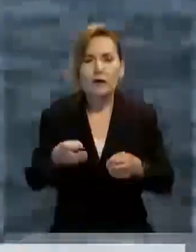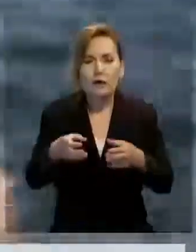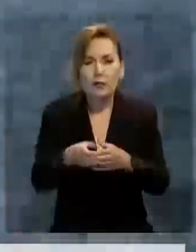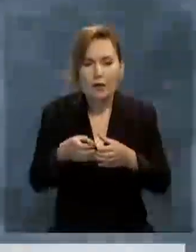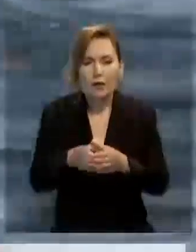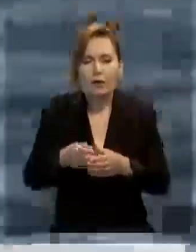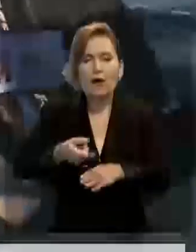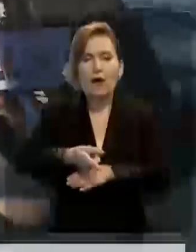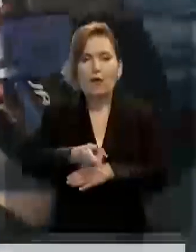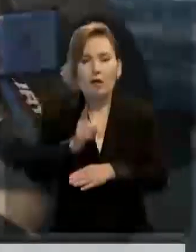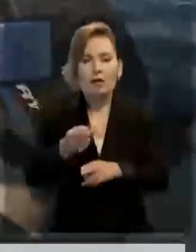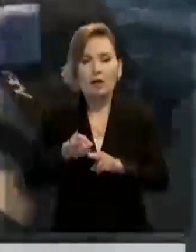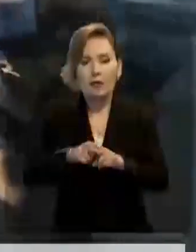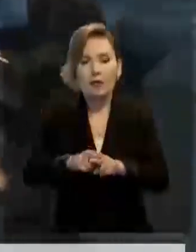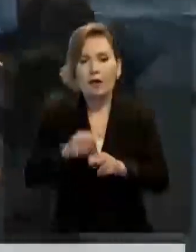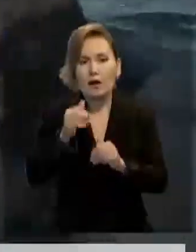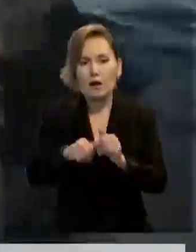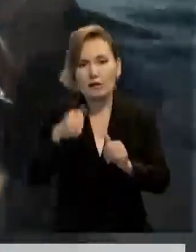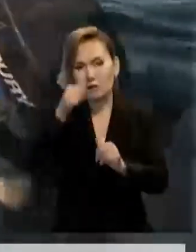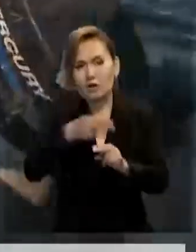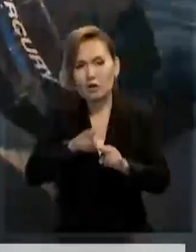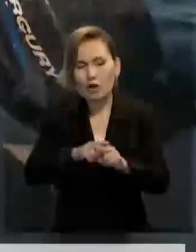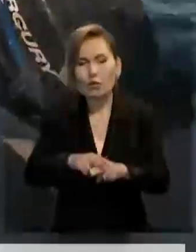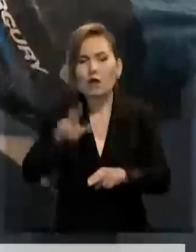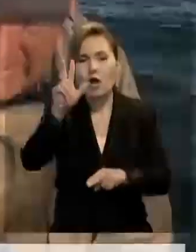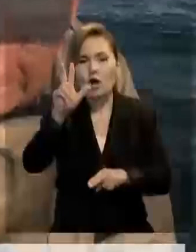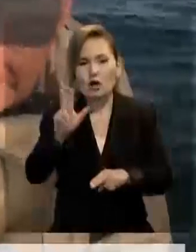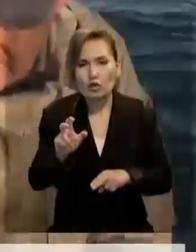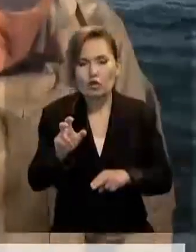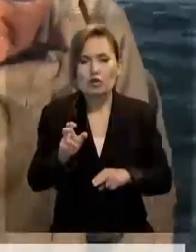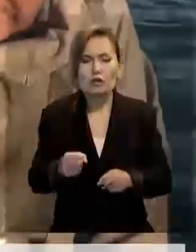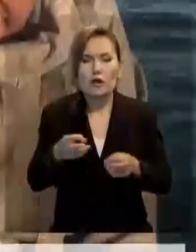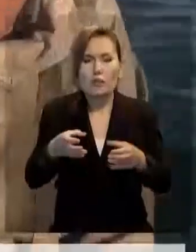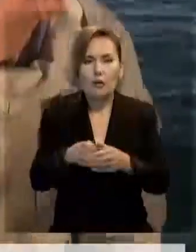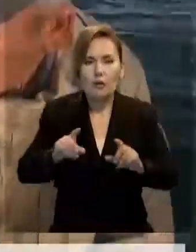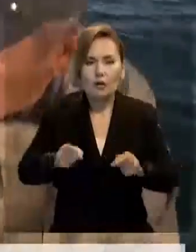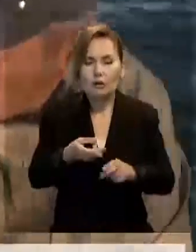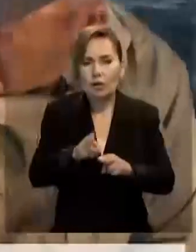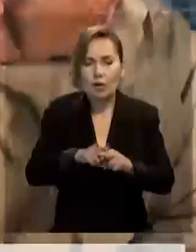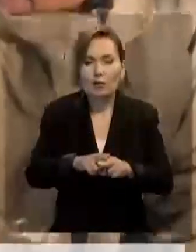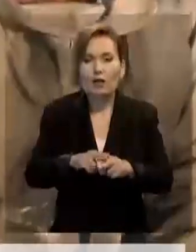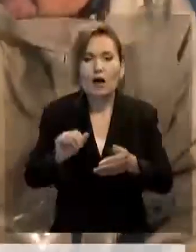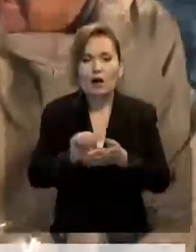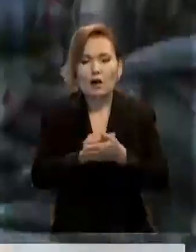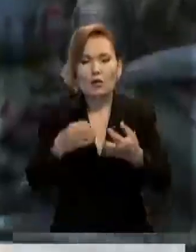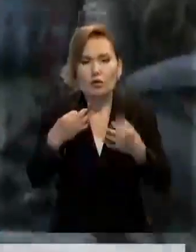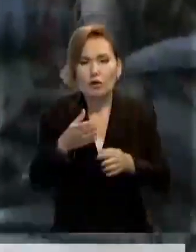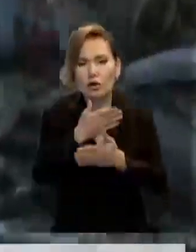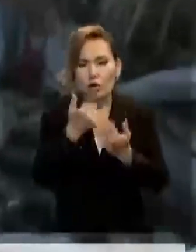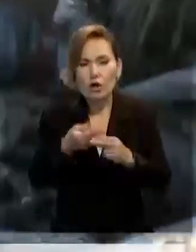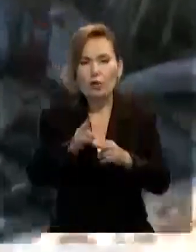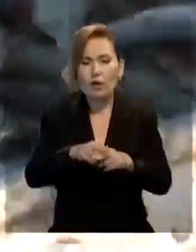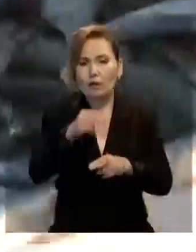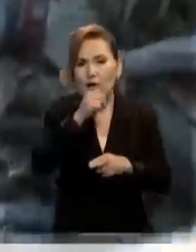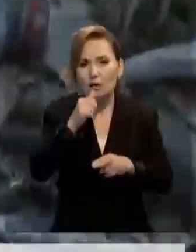ğana Aral teñizi mağında jıl basından beri 300-ge jok brakonerge hattama toltırılgan. Ruxsat kağazınsız balık aulağandar men qatar